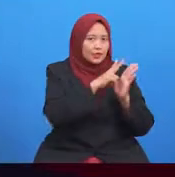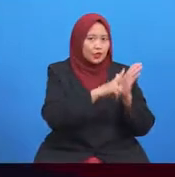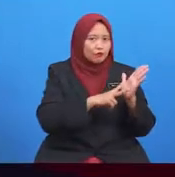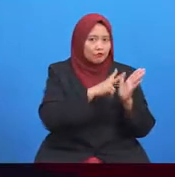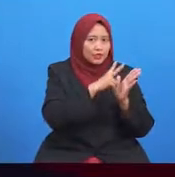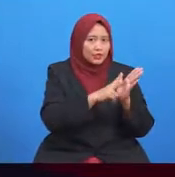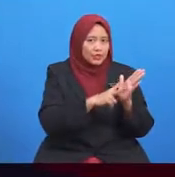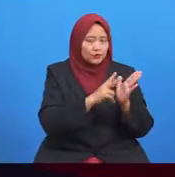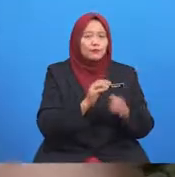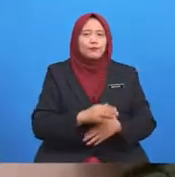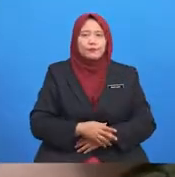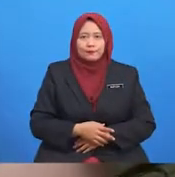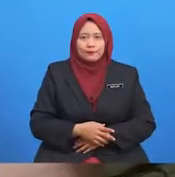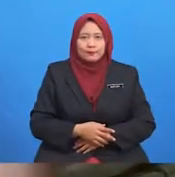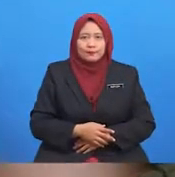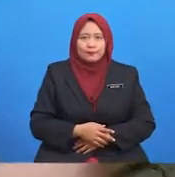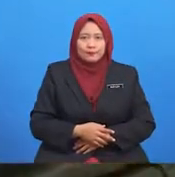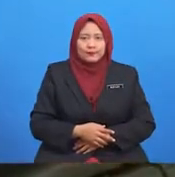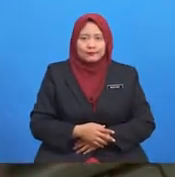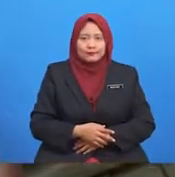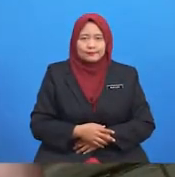sediakan. Jom!